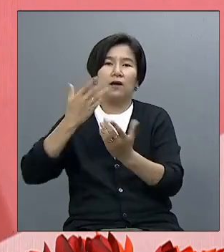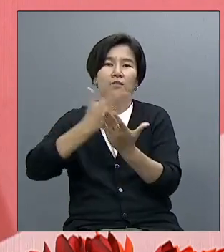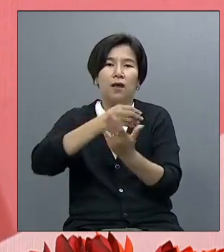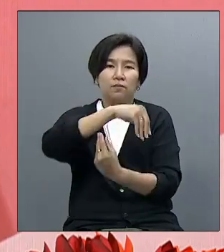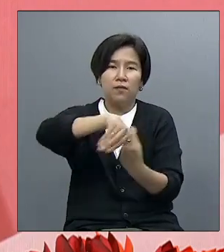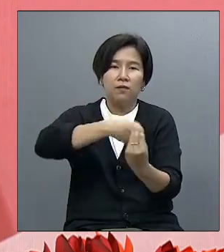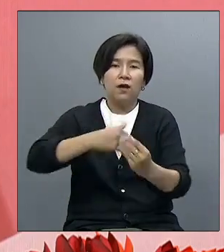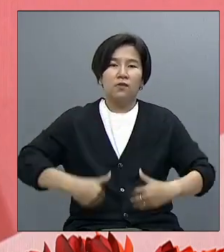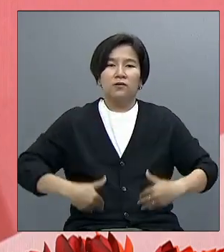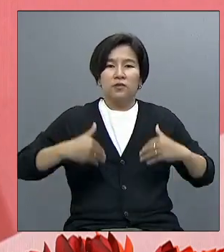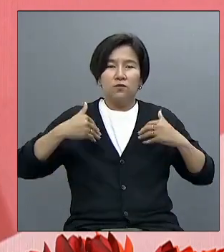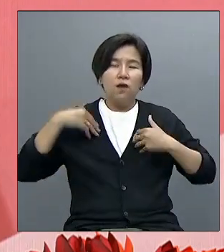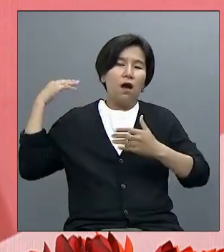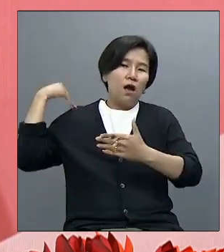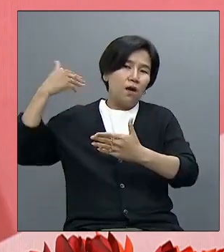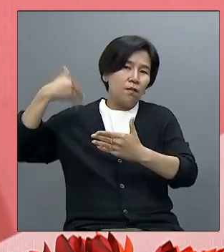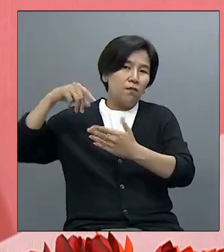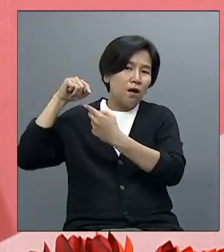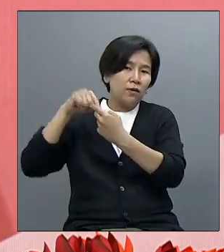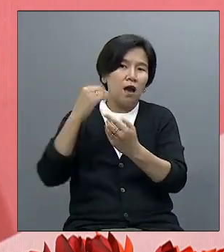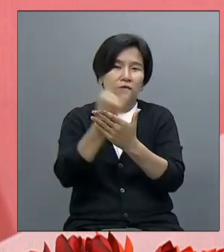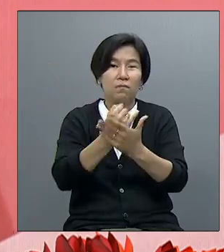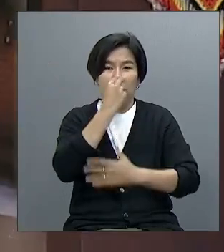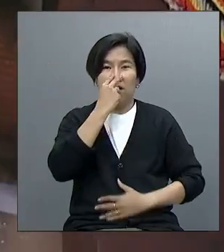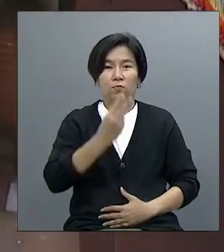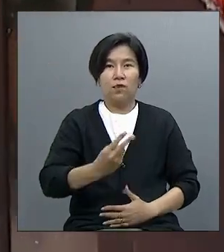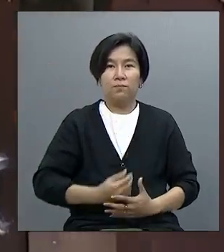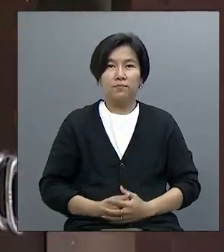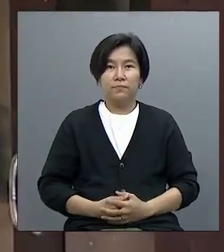ล่อเลี้ยงชีวิตแล้วก็สืบต่อความหมายของงานศิลปะชิ้นนี้ด้วยครับ